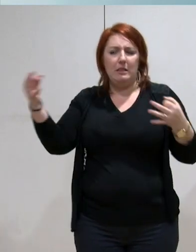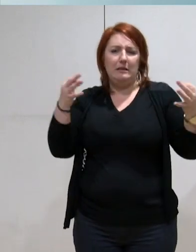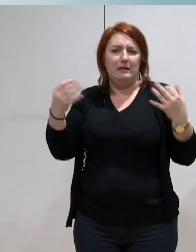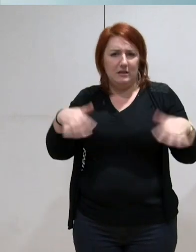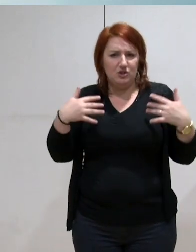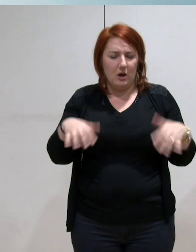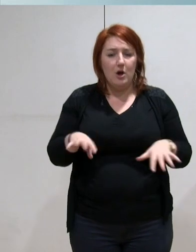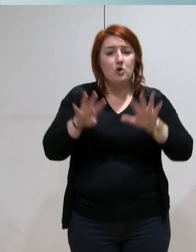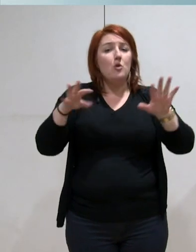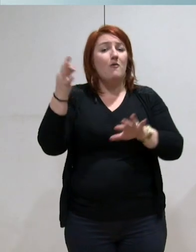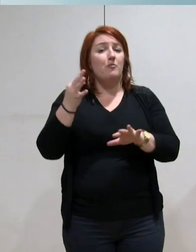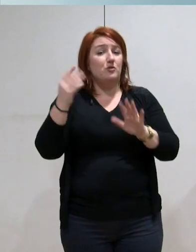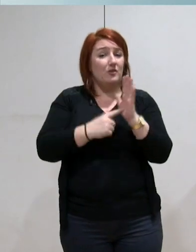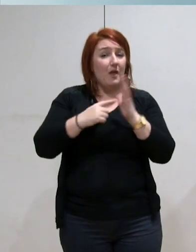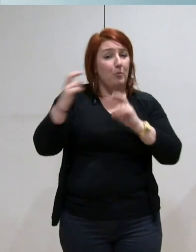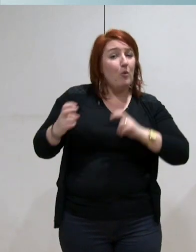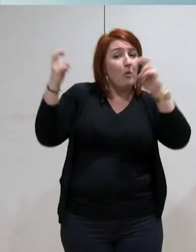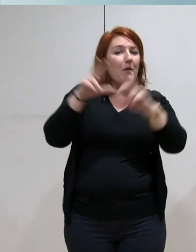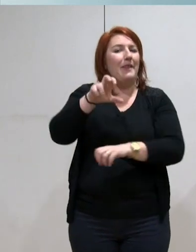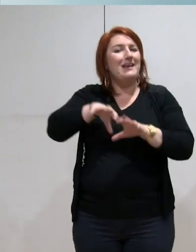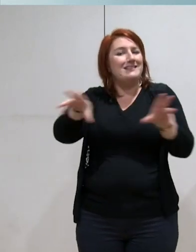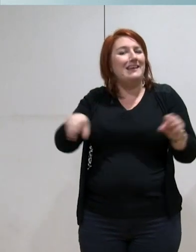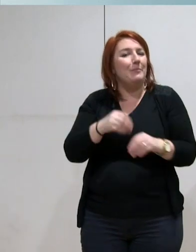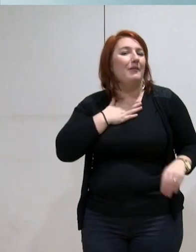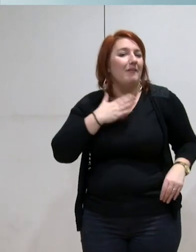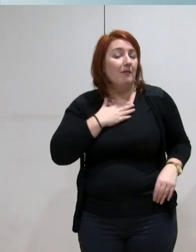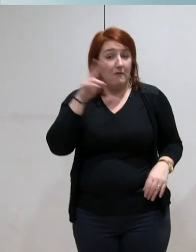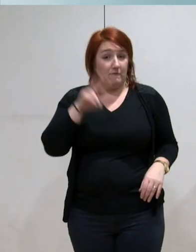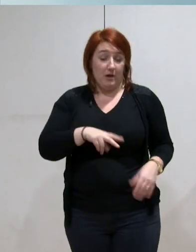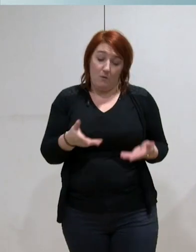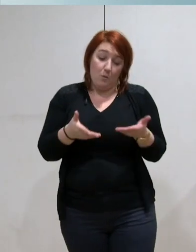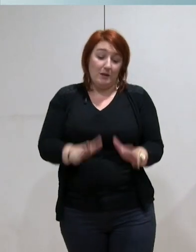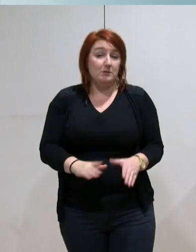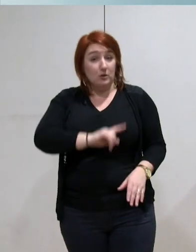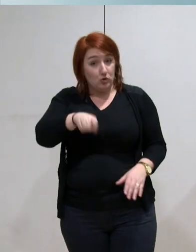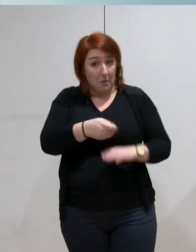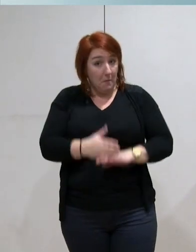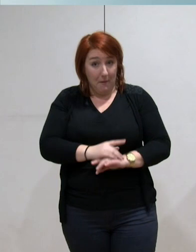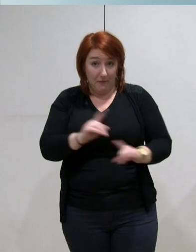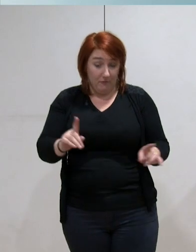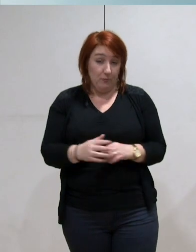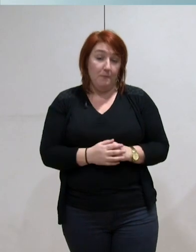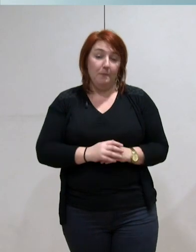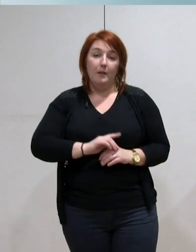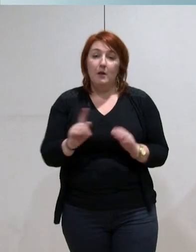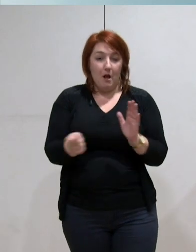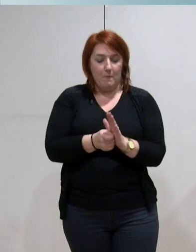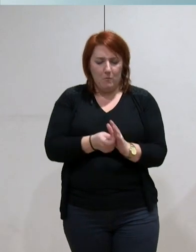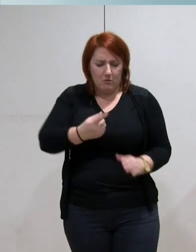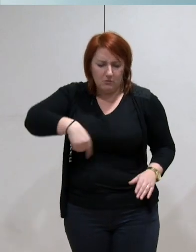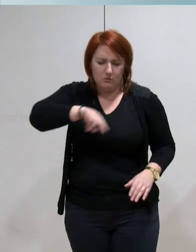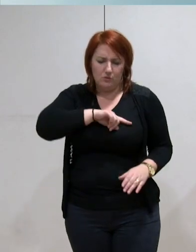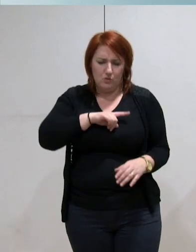précédent oui c'est vrai nous avons fait ce choix qui n'était pas prévu à un moment où non seulement nous avions